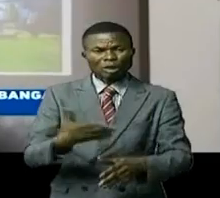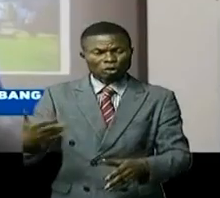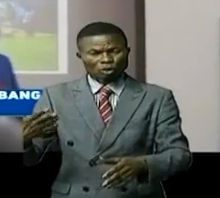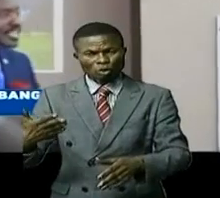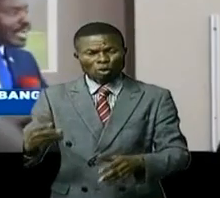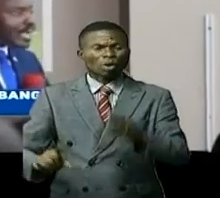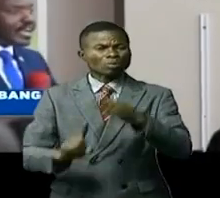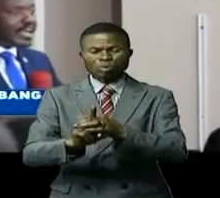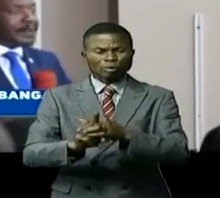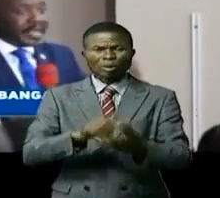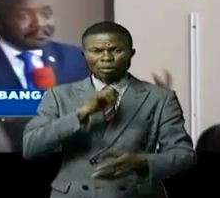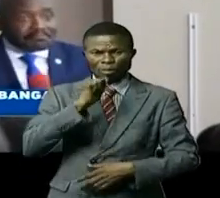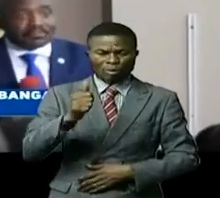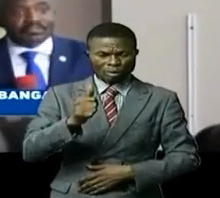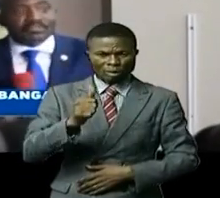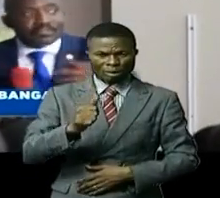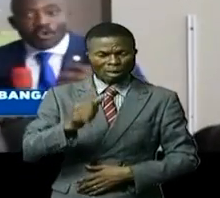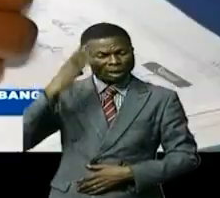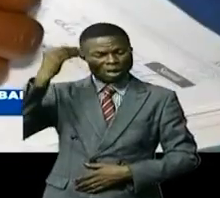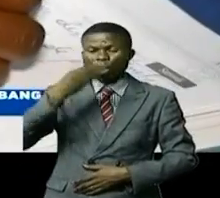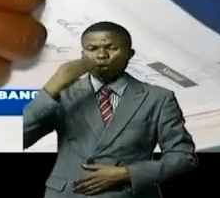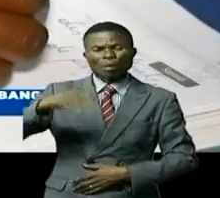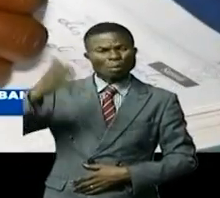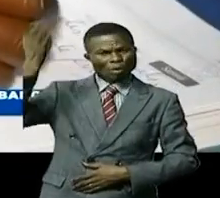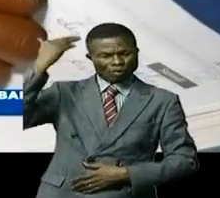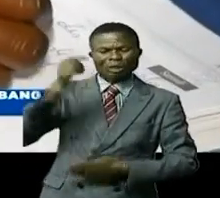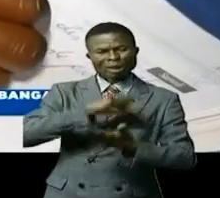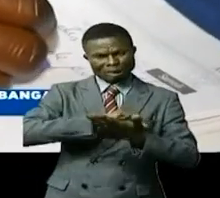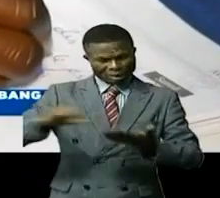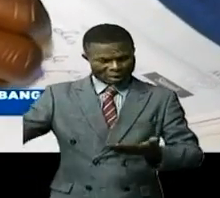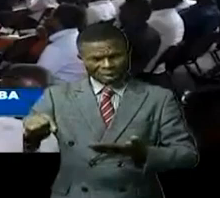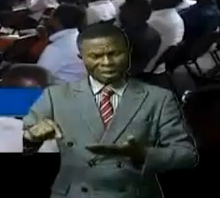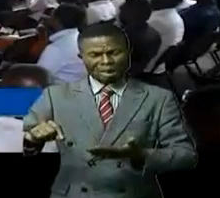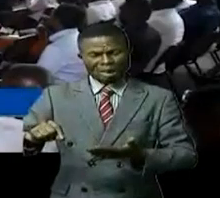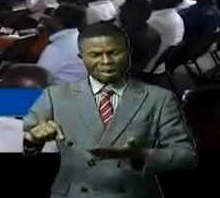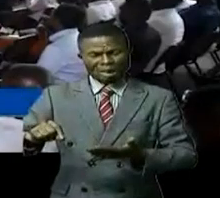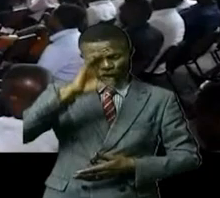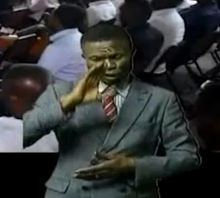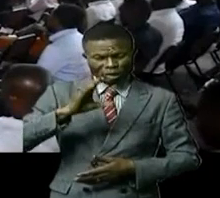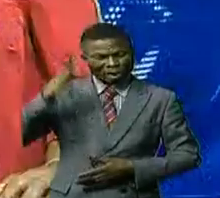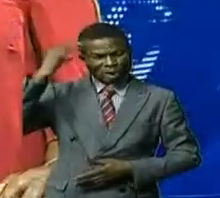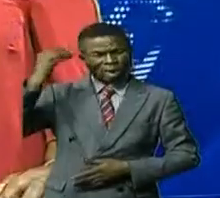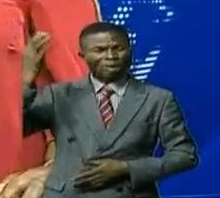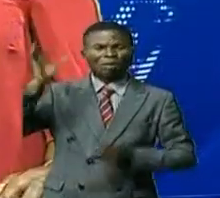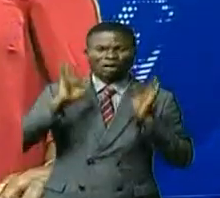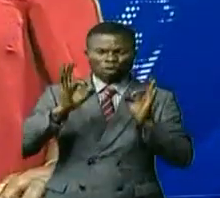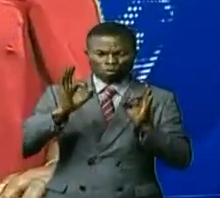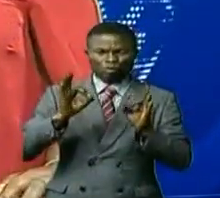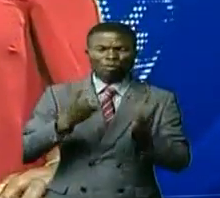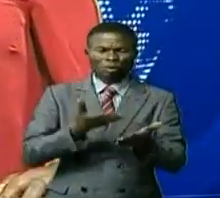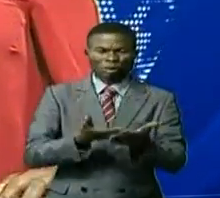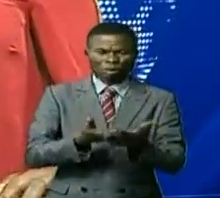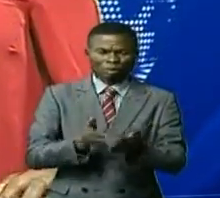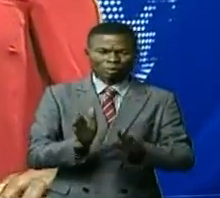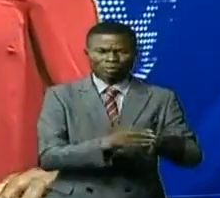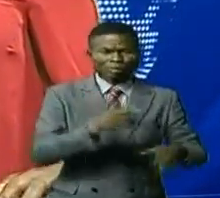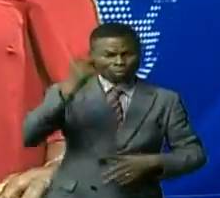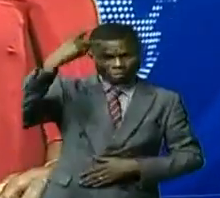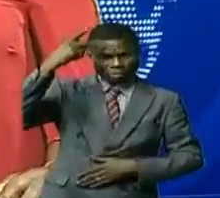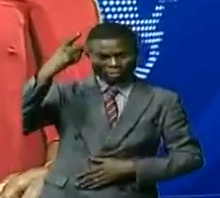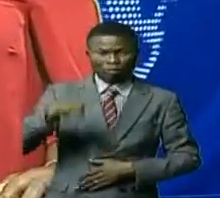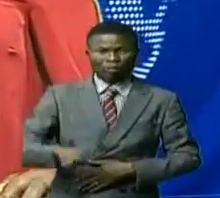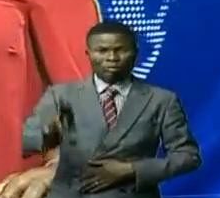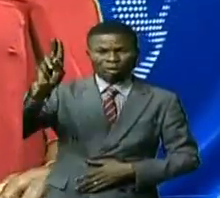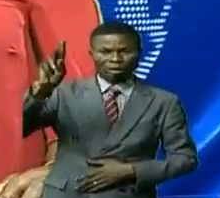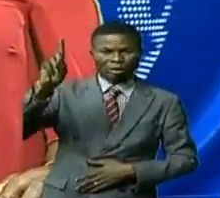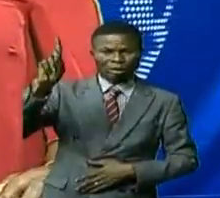pas rappeler la mauvaise expérience que la RDC a connue dans d'autres domaines. Politique à présent avec